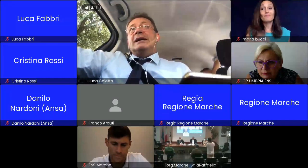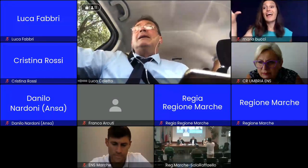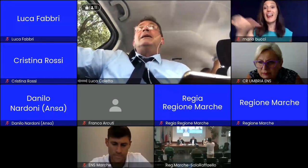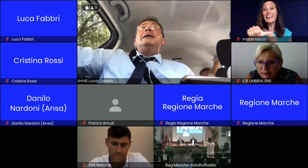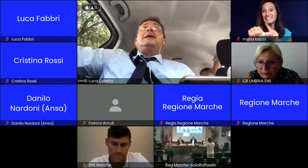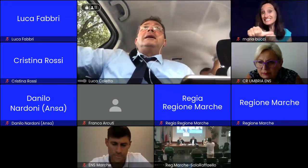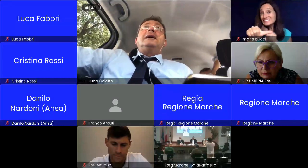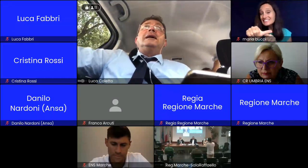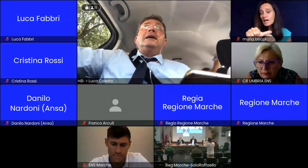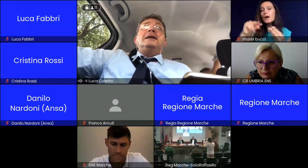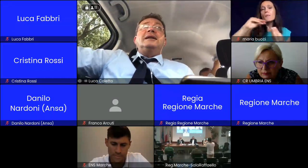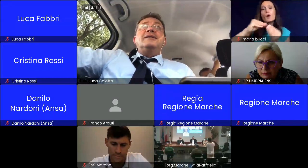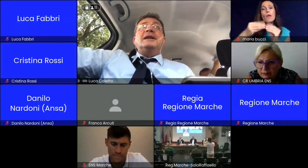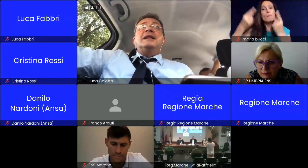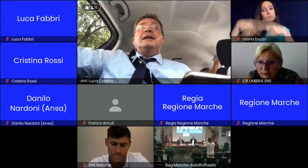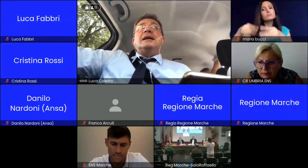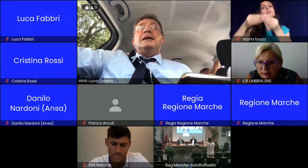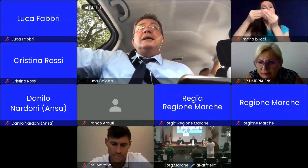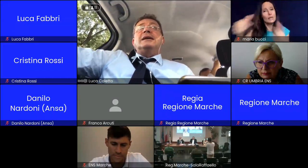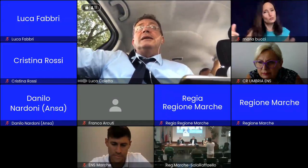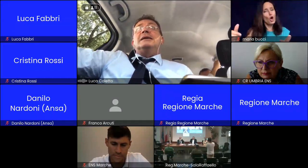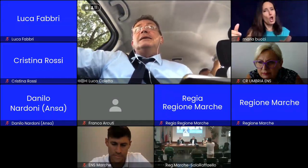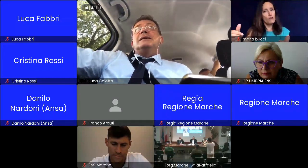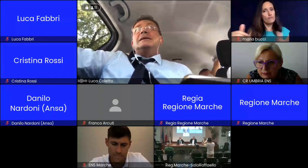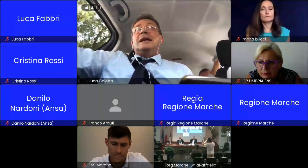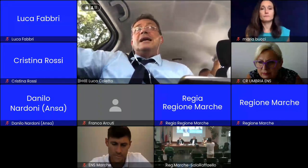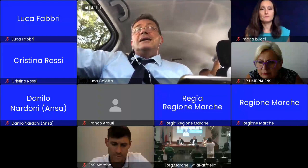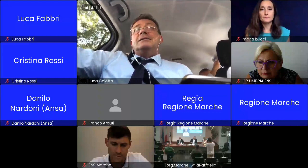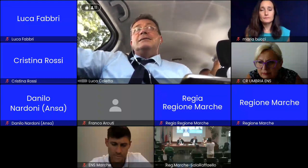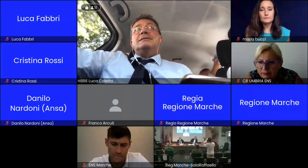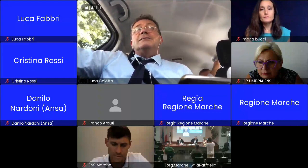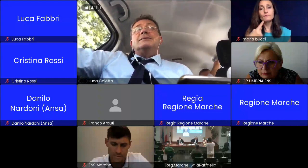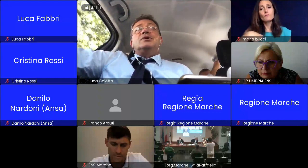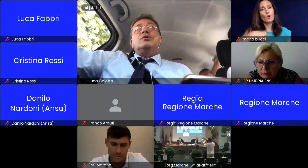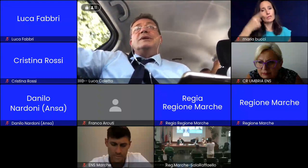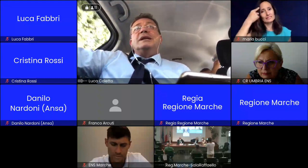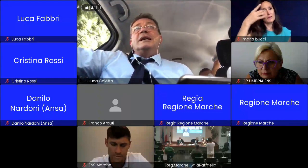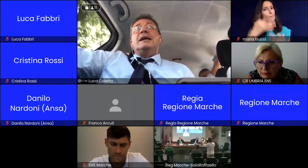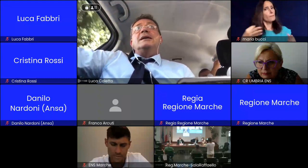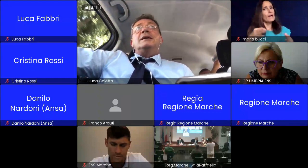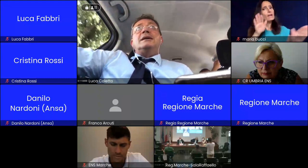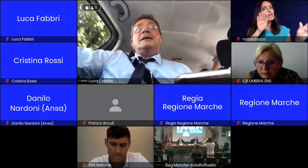Sappiamo bene che in divenire sarà